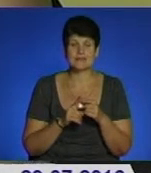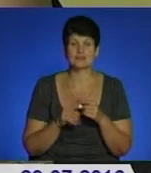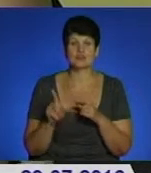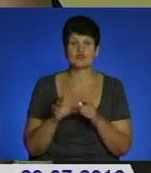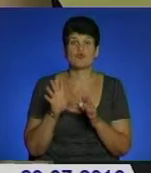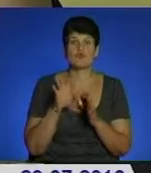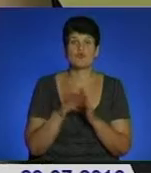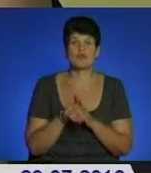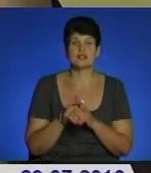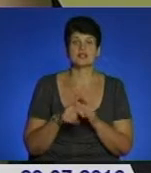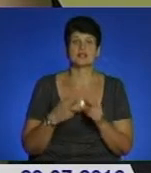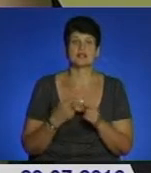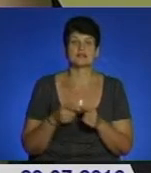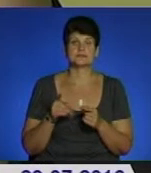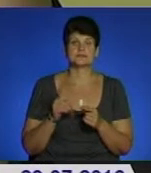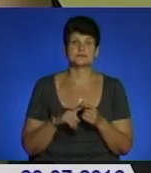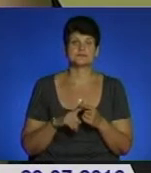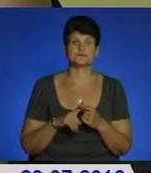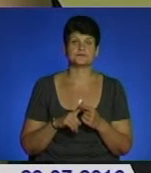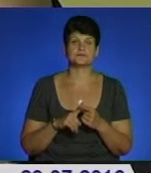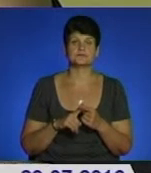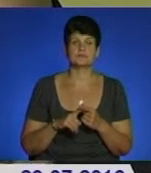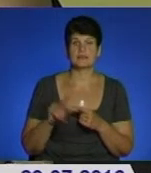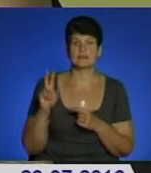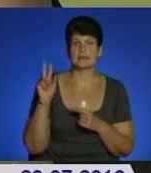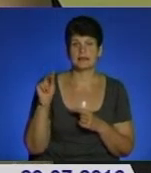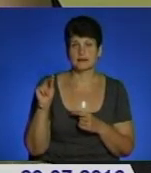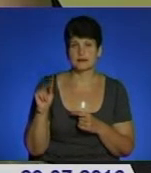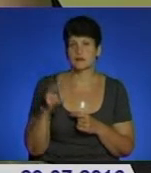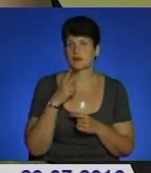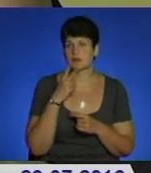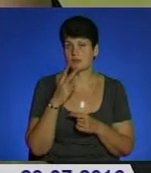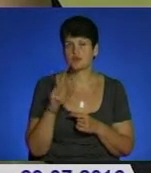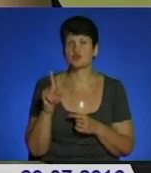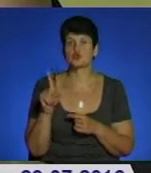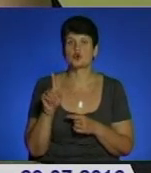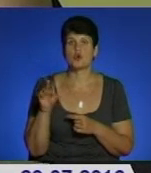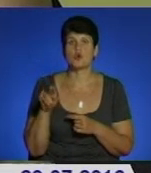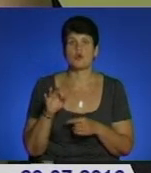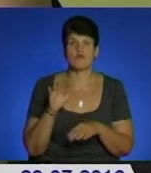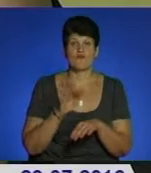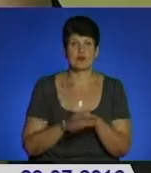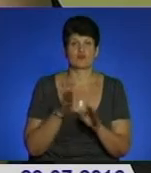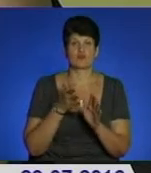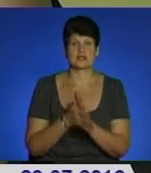запроваджені, це і є дата, ми бачимо, що по факту чиновники витратили.